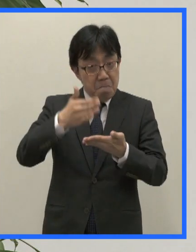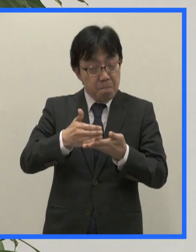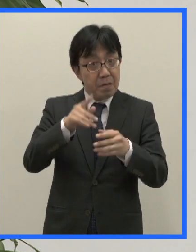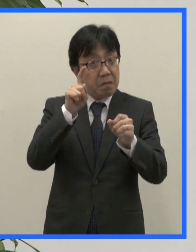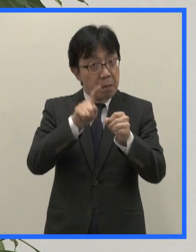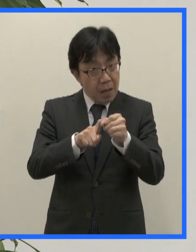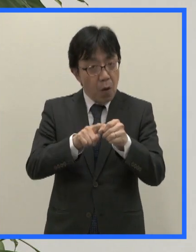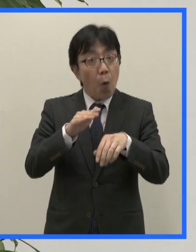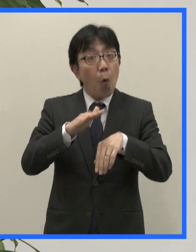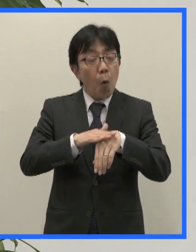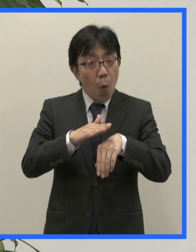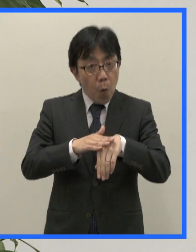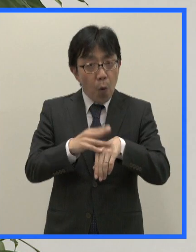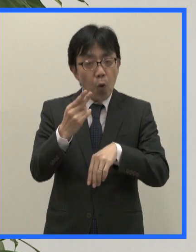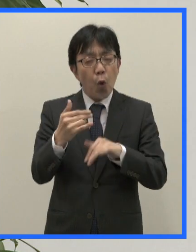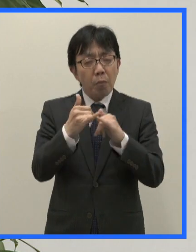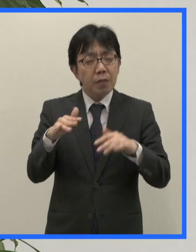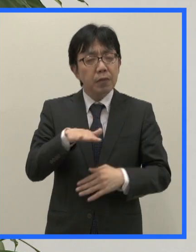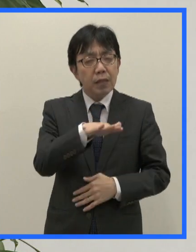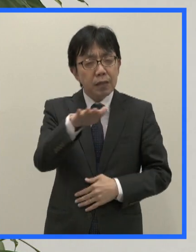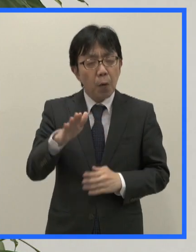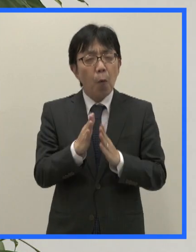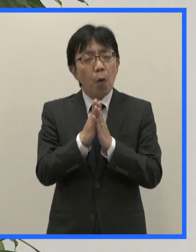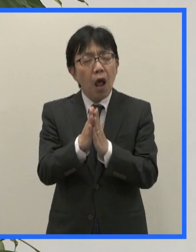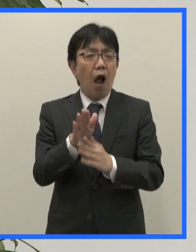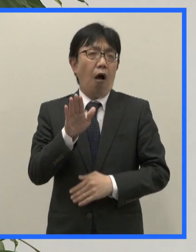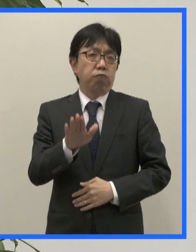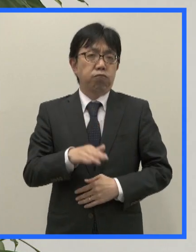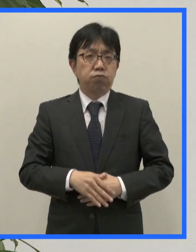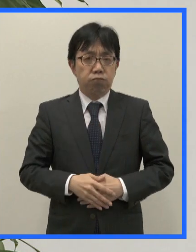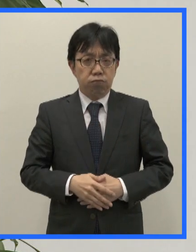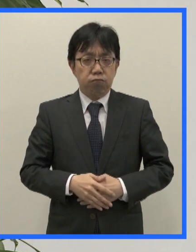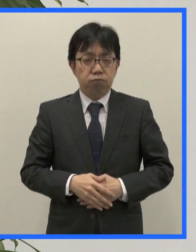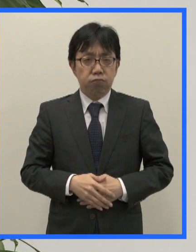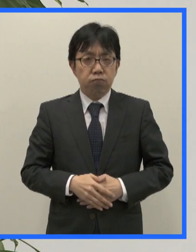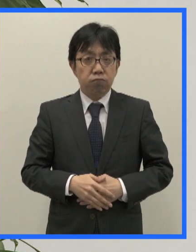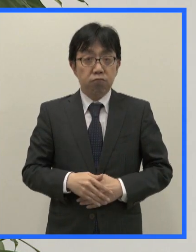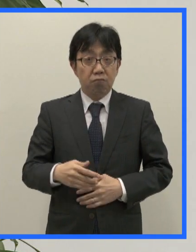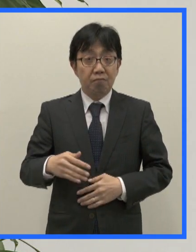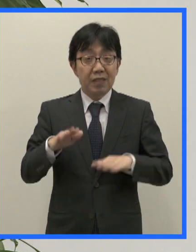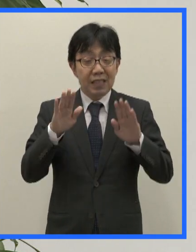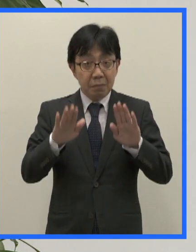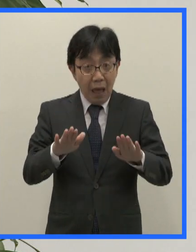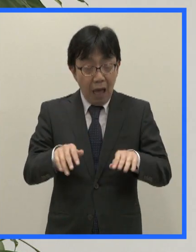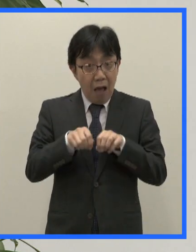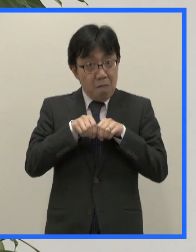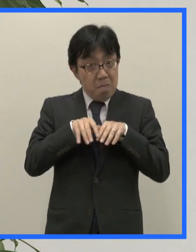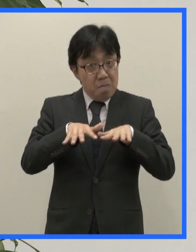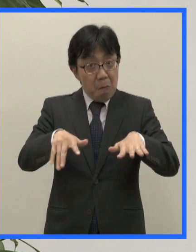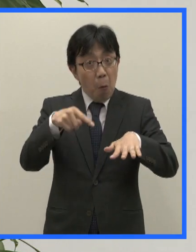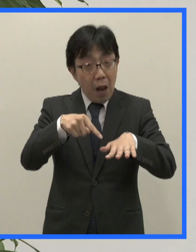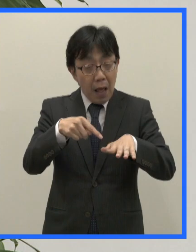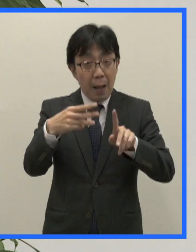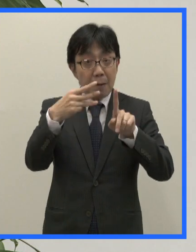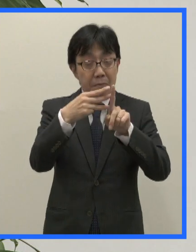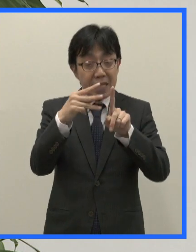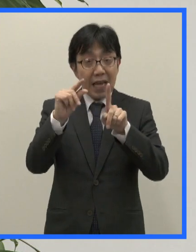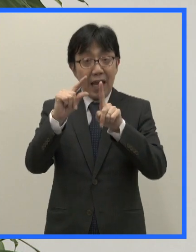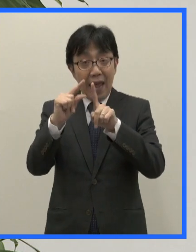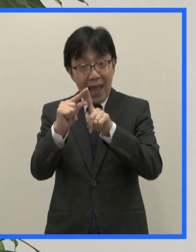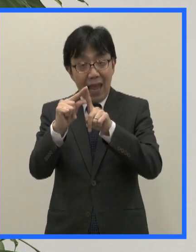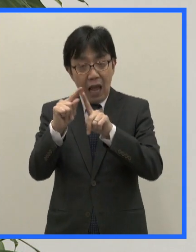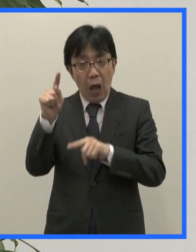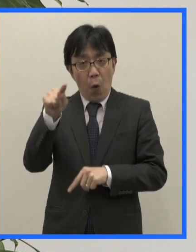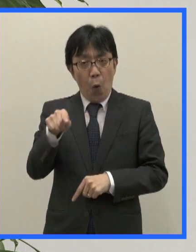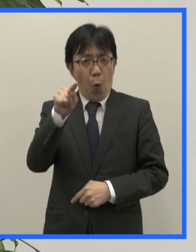ために改めて都民の皆様にお願いです私たちが今戦っている ba パイ部